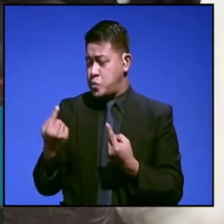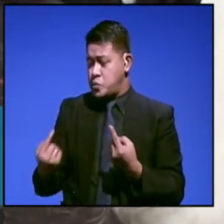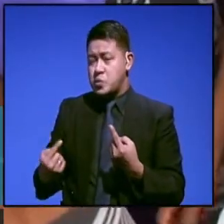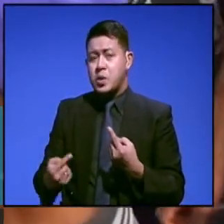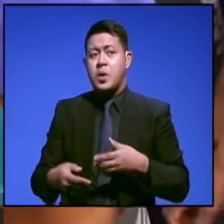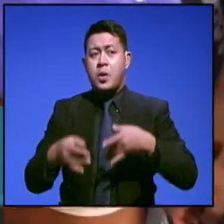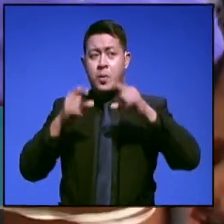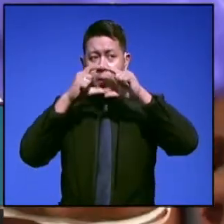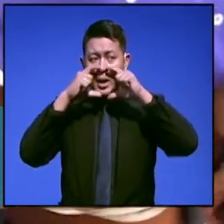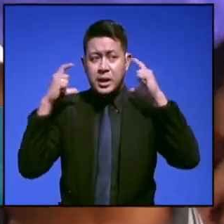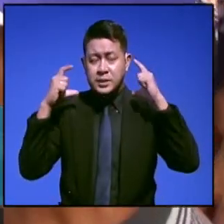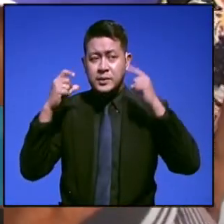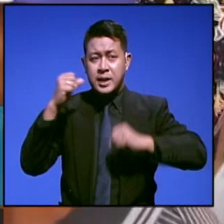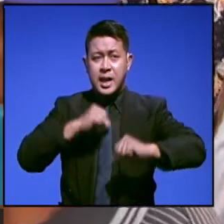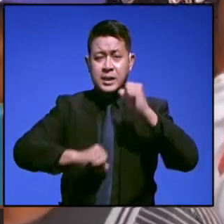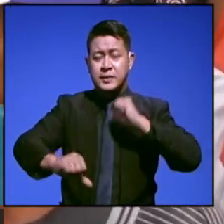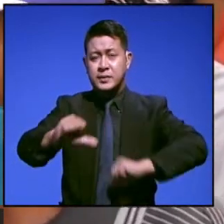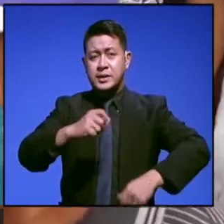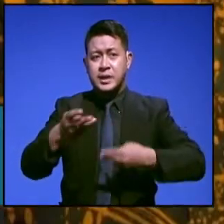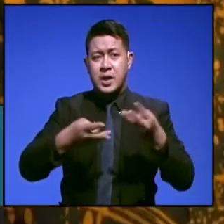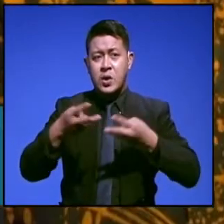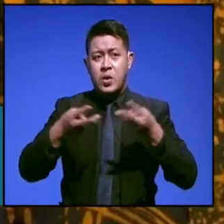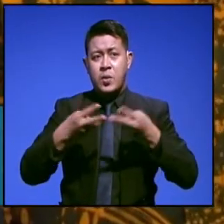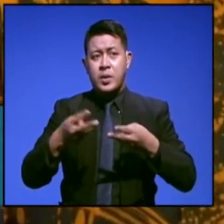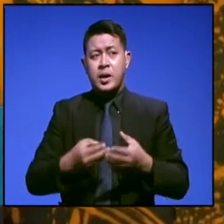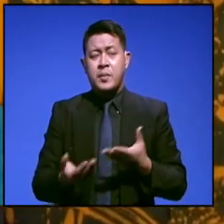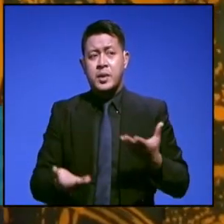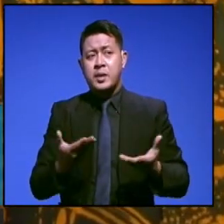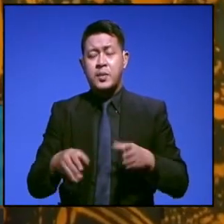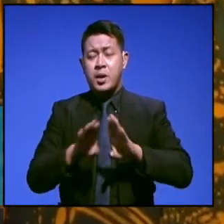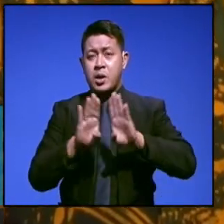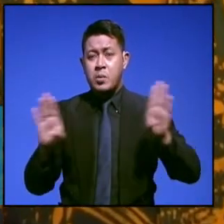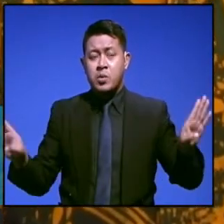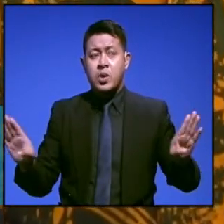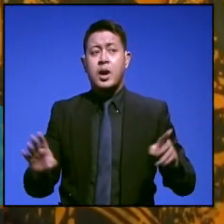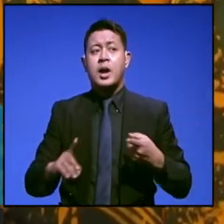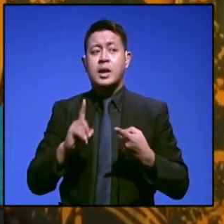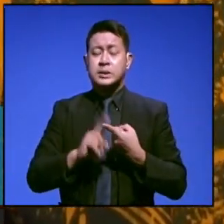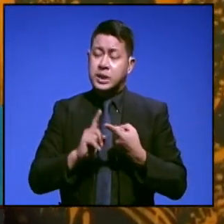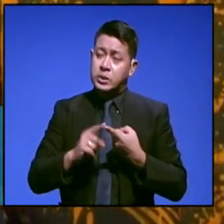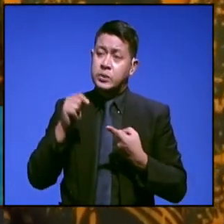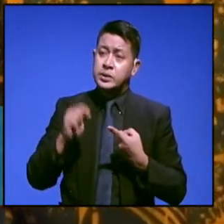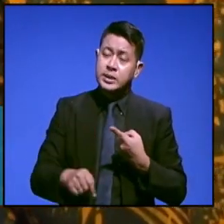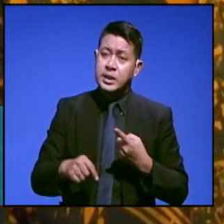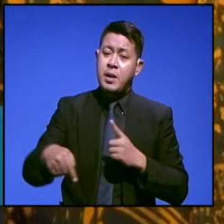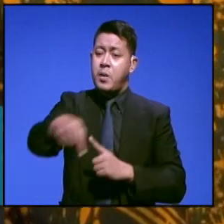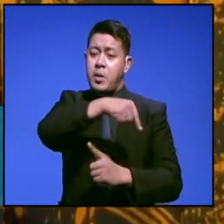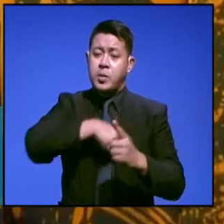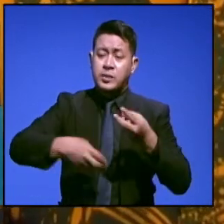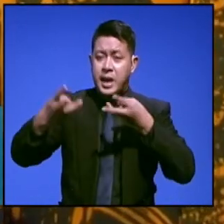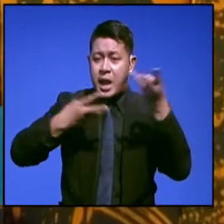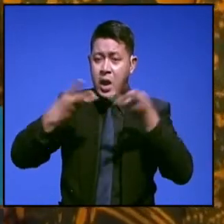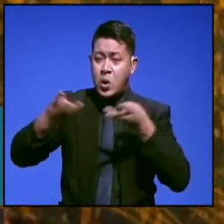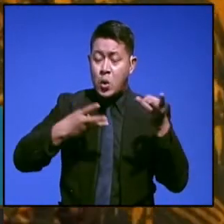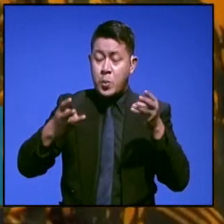pakai masker ketika melakukan aktivitas ekonomi. Pertimbangan membuka kembali, satu, ini perputaran ekonomi yang